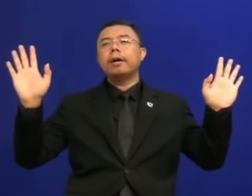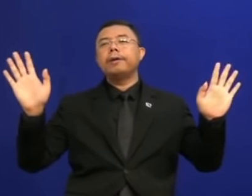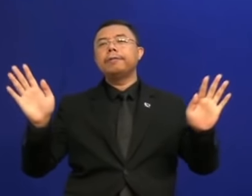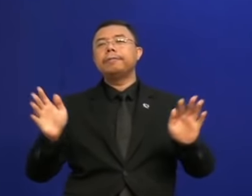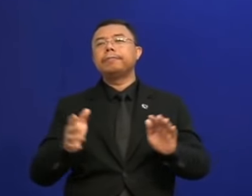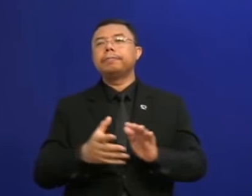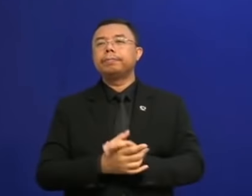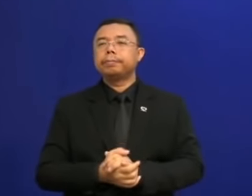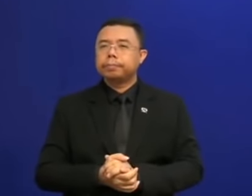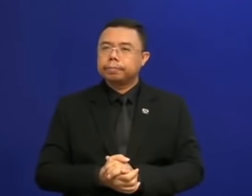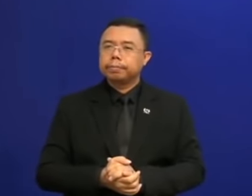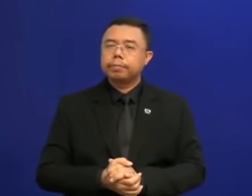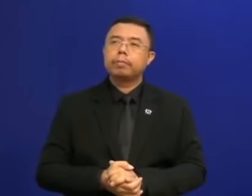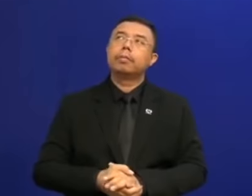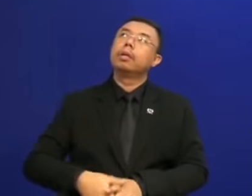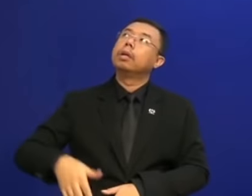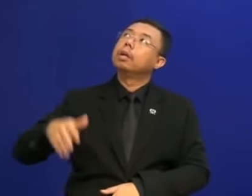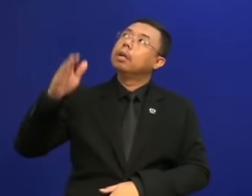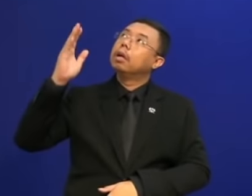berdaya,